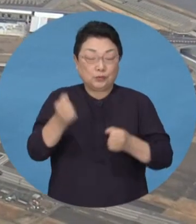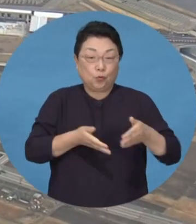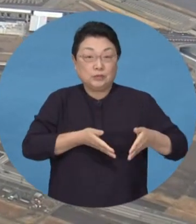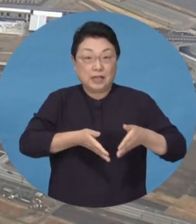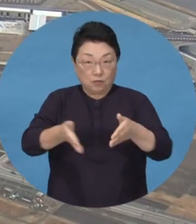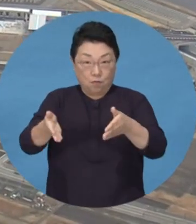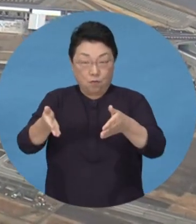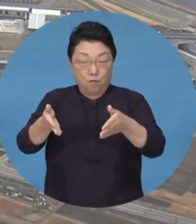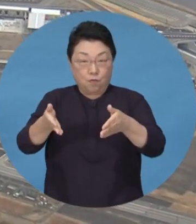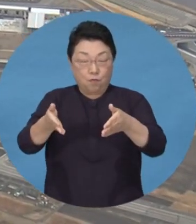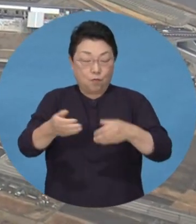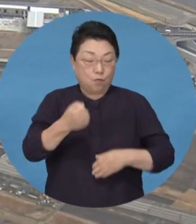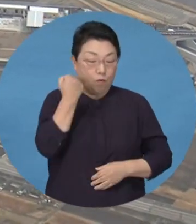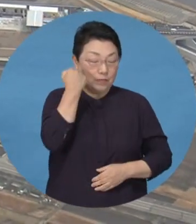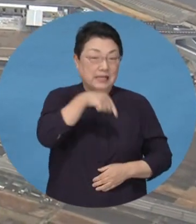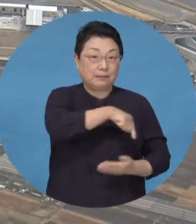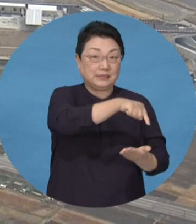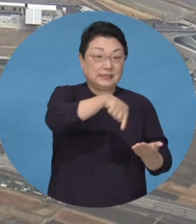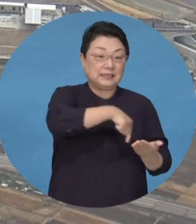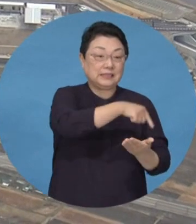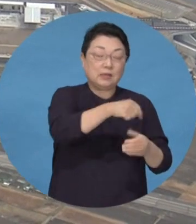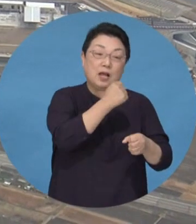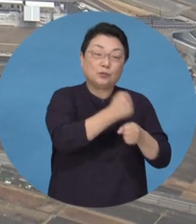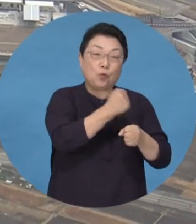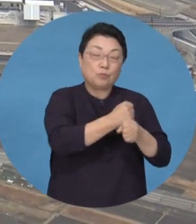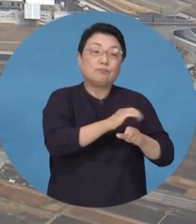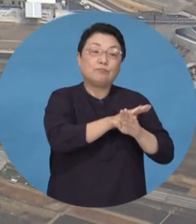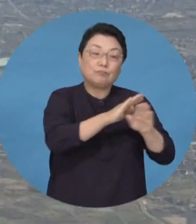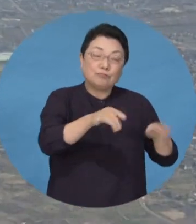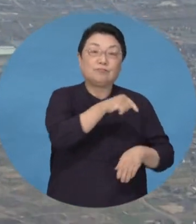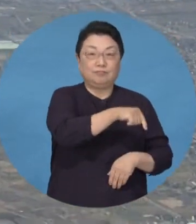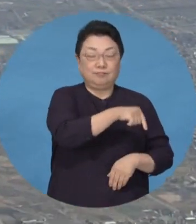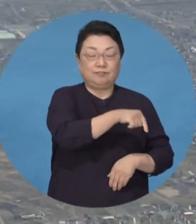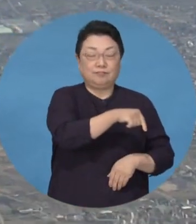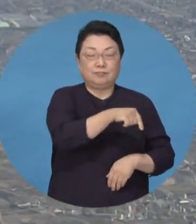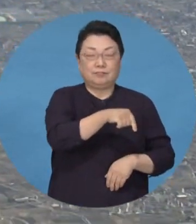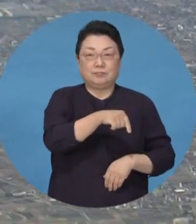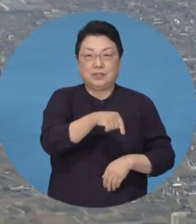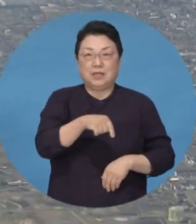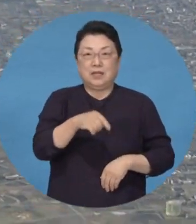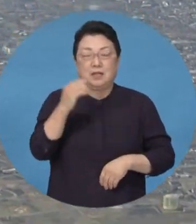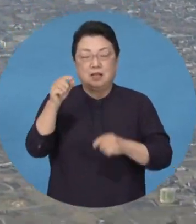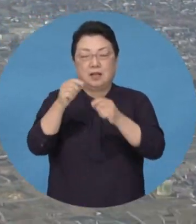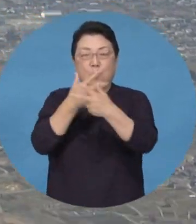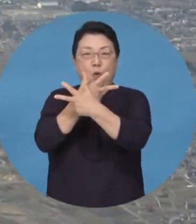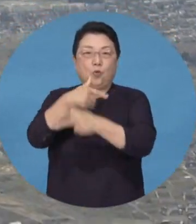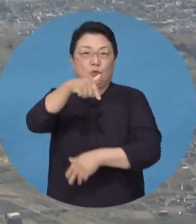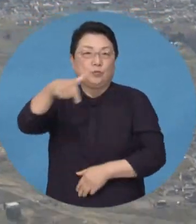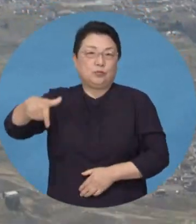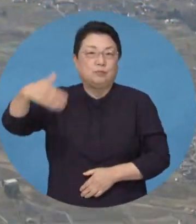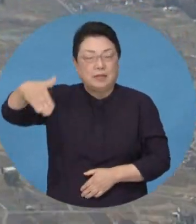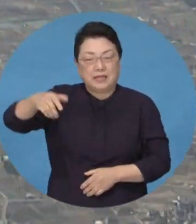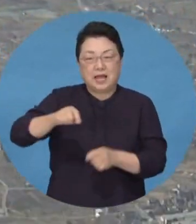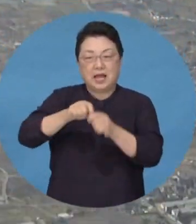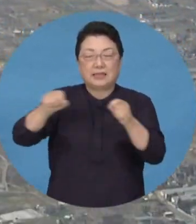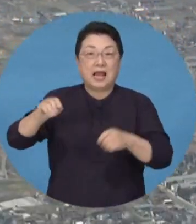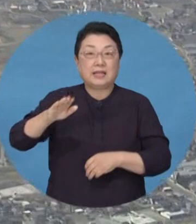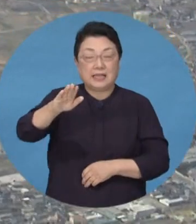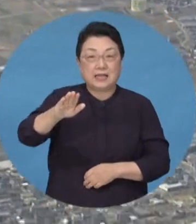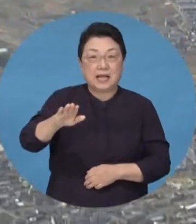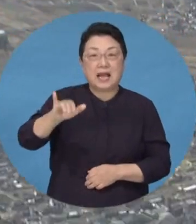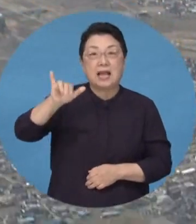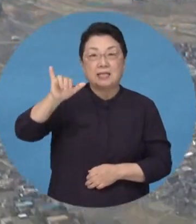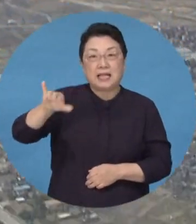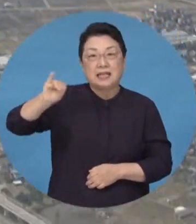南部区間はまぁだいたい見通しはつきつつありますが問題北部長坂床等や地方まで